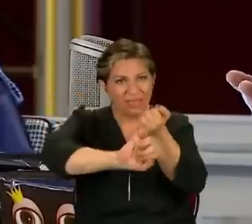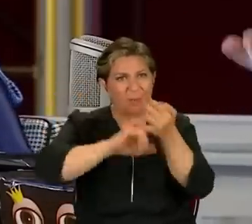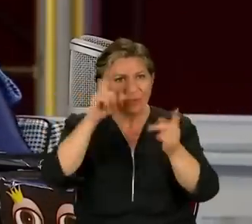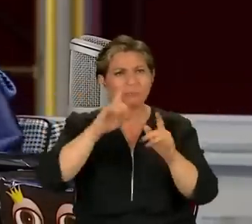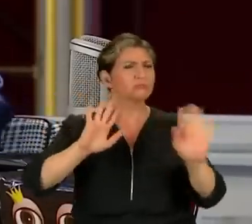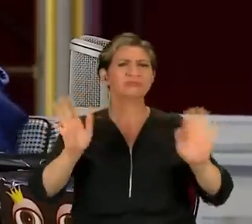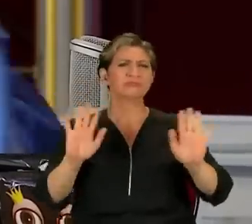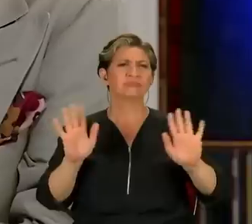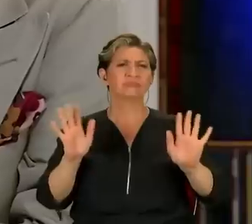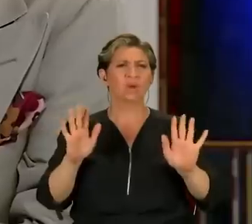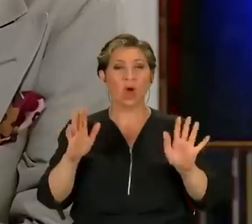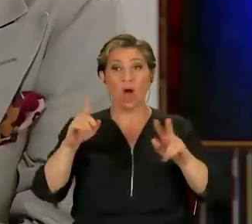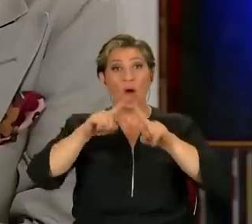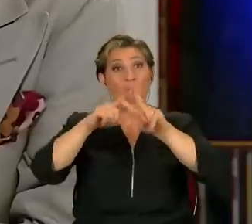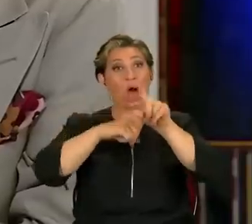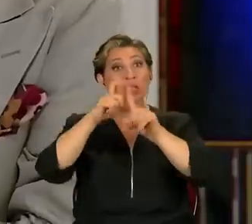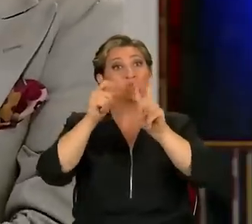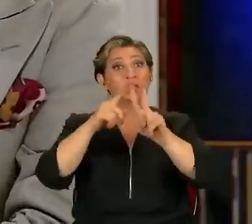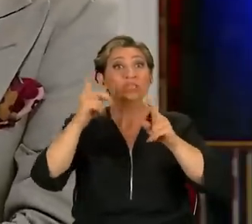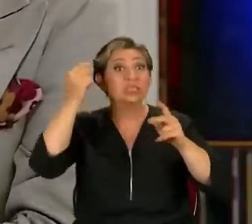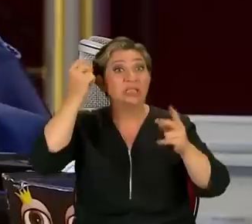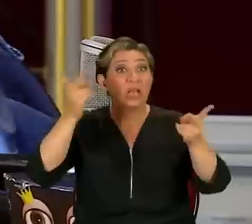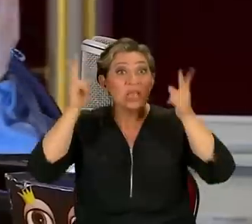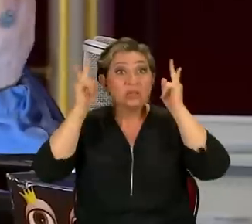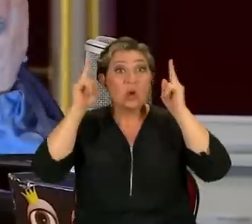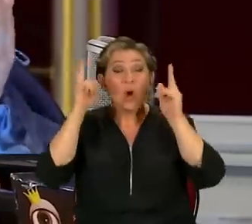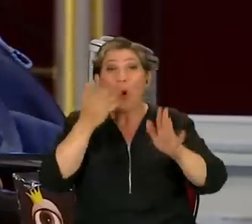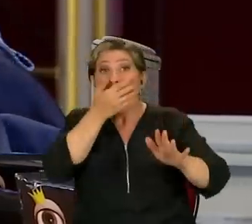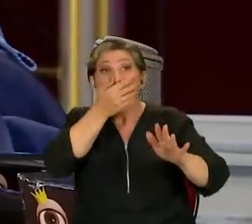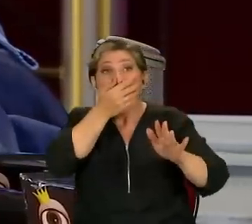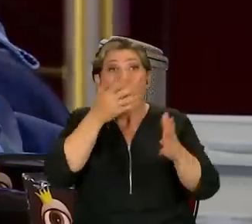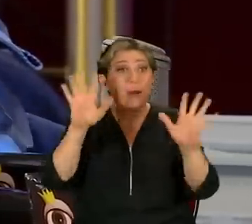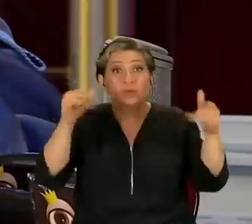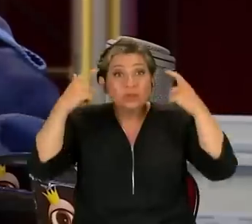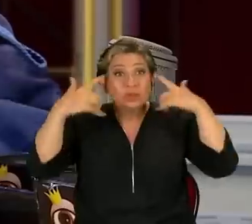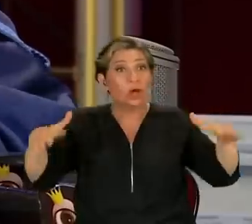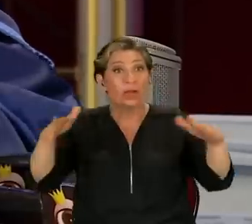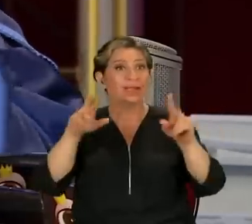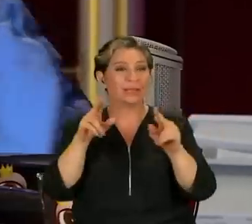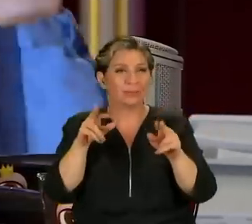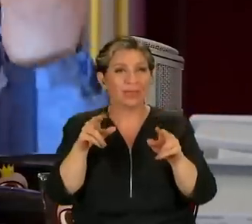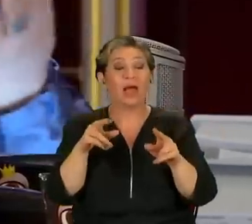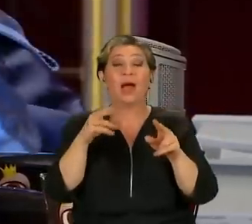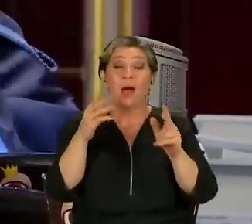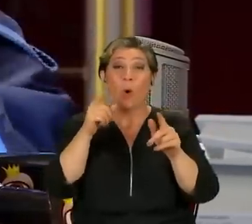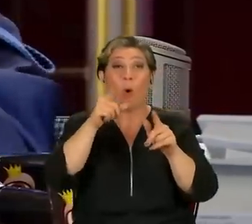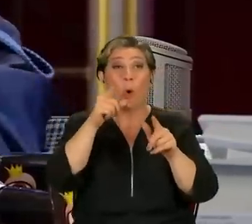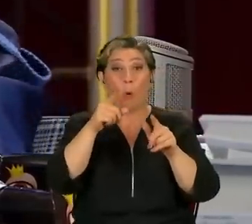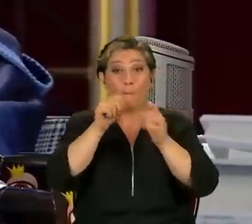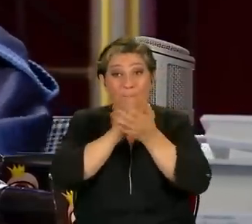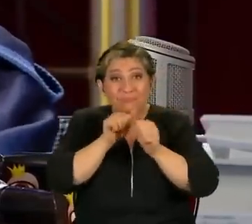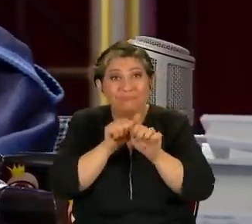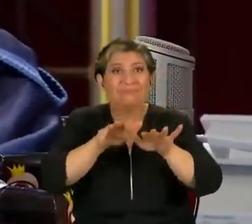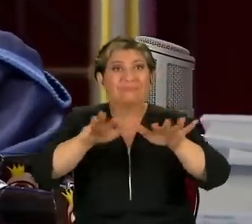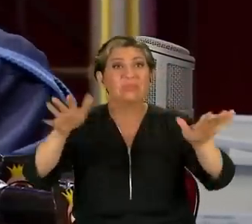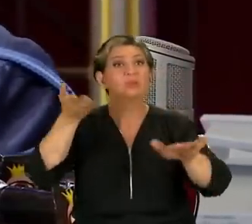mıydı? Hayır. Aydın'ın saçları kesiliyor. Oo, kıyamet koptu yani. Evet. O magazinlerde